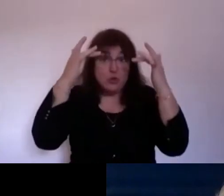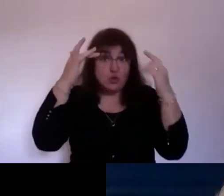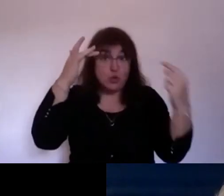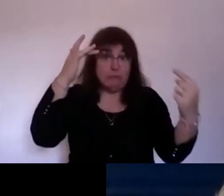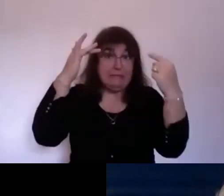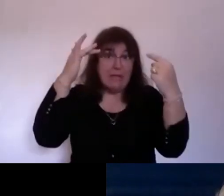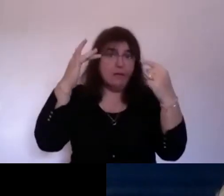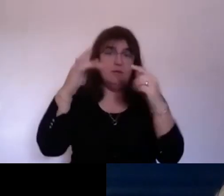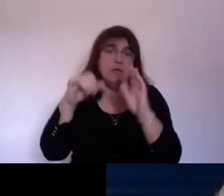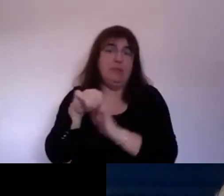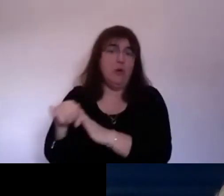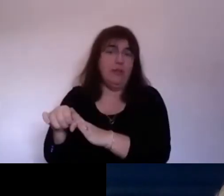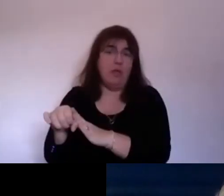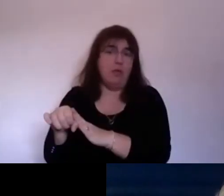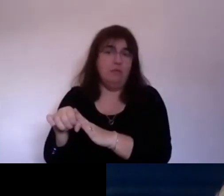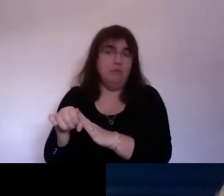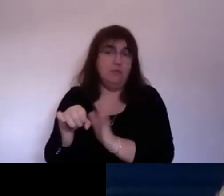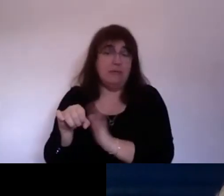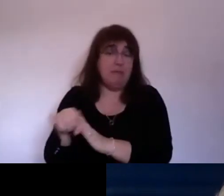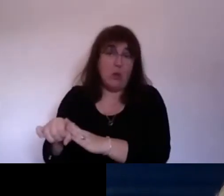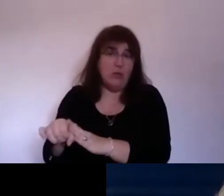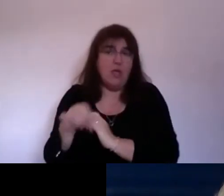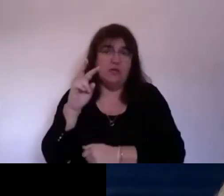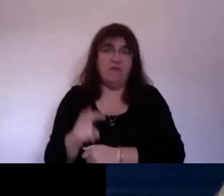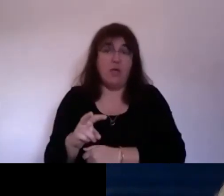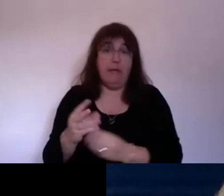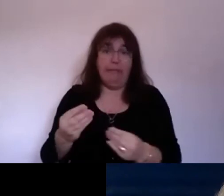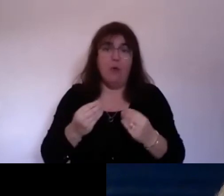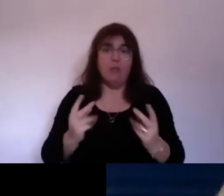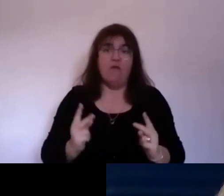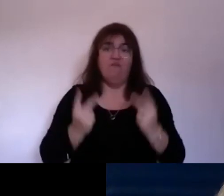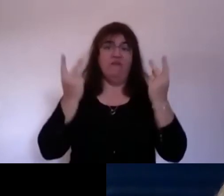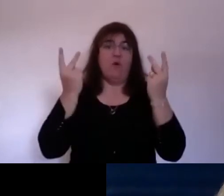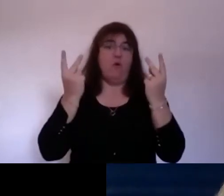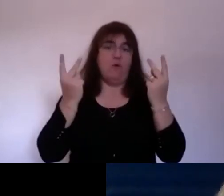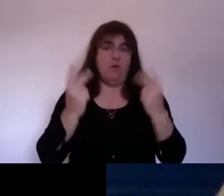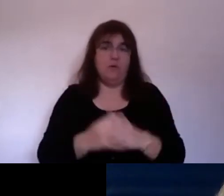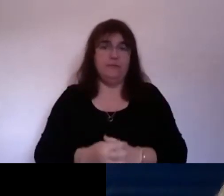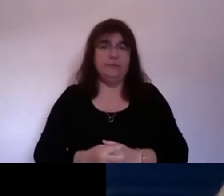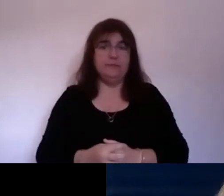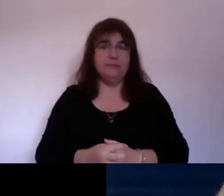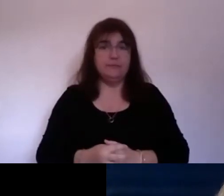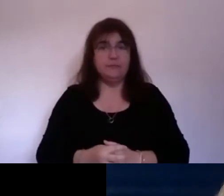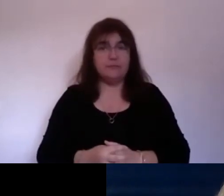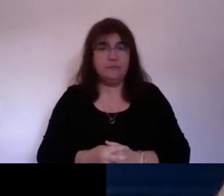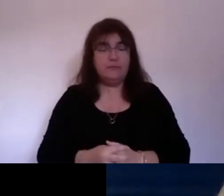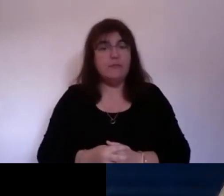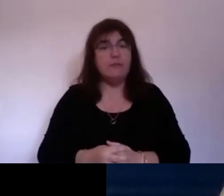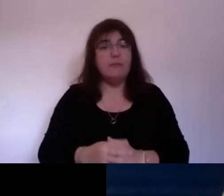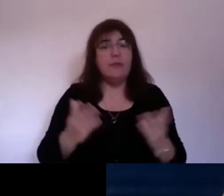existentiel, qui nous rend si vivants, que vous évoquiez à l'instant. On peut l'évoquer avec vous également, Clémence